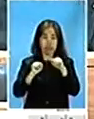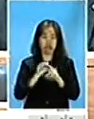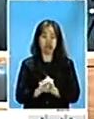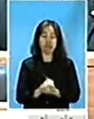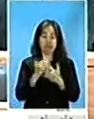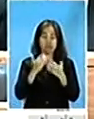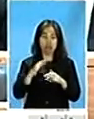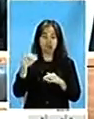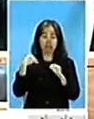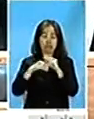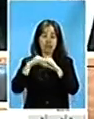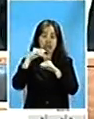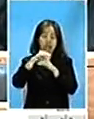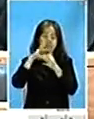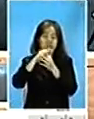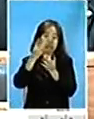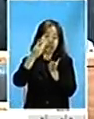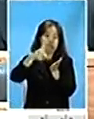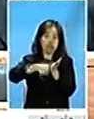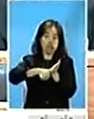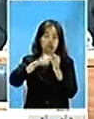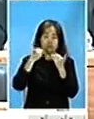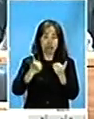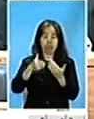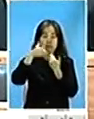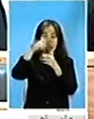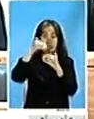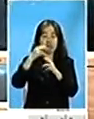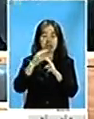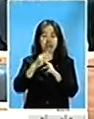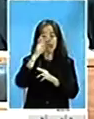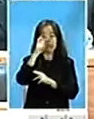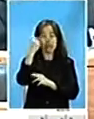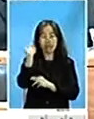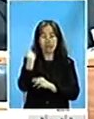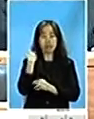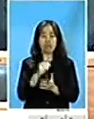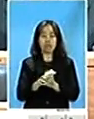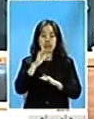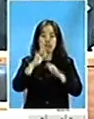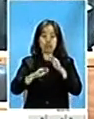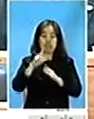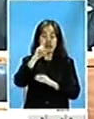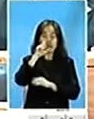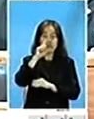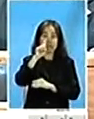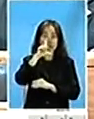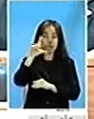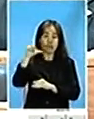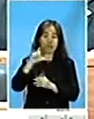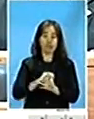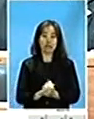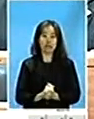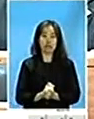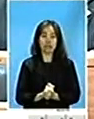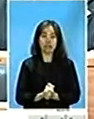แถมโครงการจำนำข้าวทำให้ก่อเกิดความเสียหายอีกประมาณ 100,000 กว่าล้านบาท